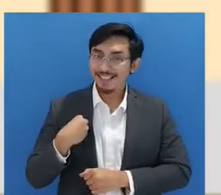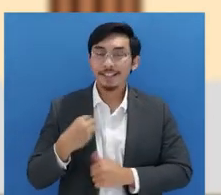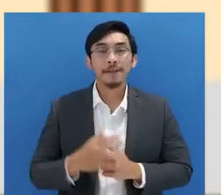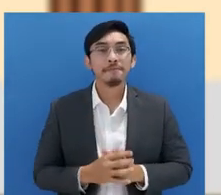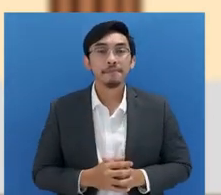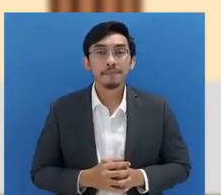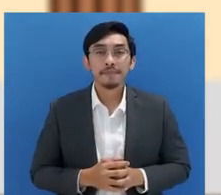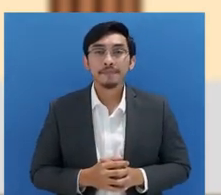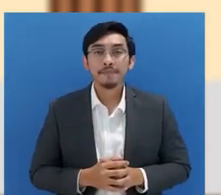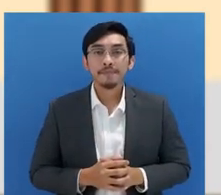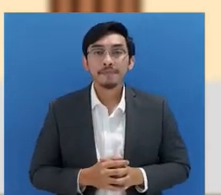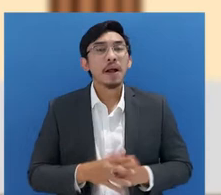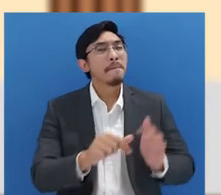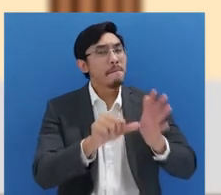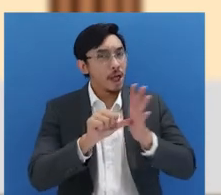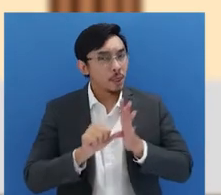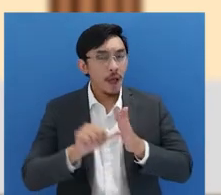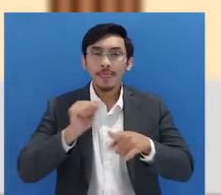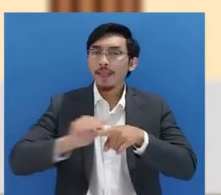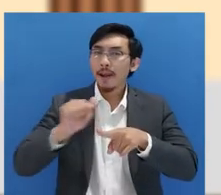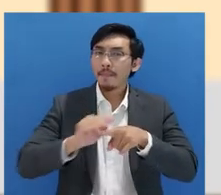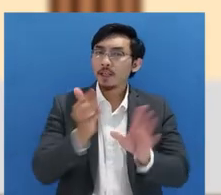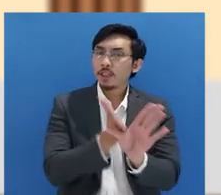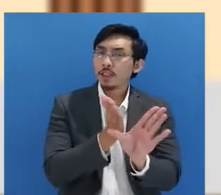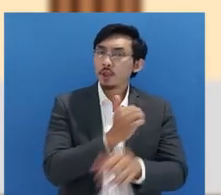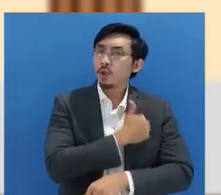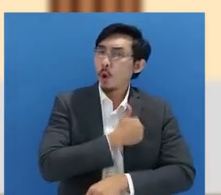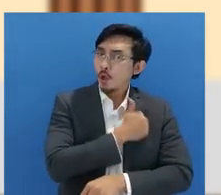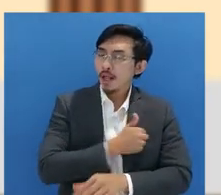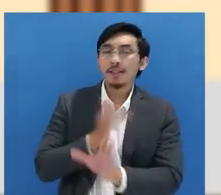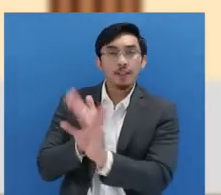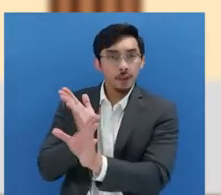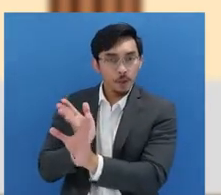dan bantuan rehabilitasi psikososial dan psikologis.